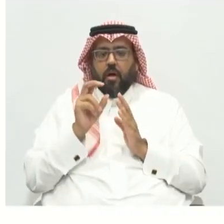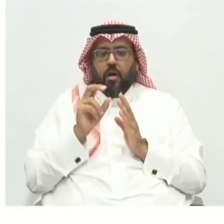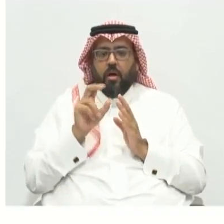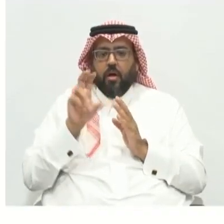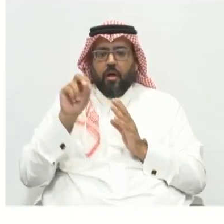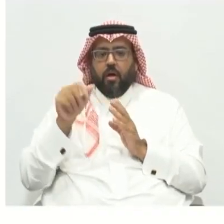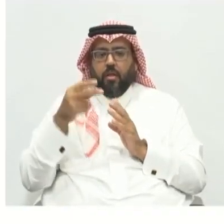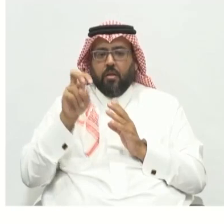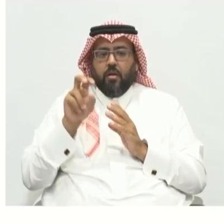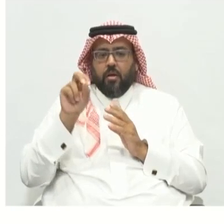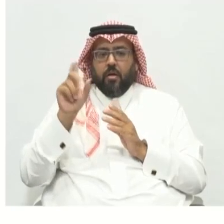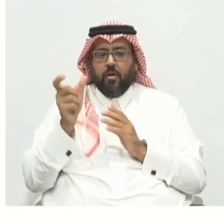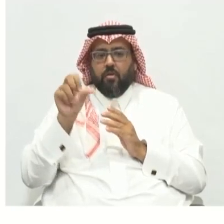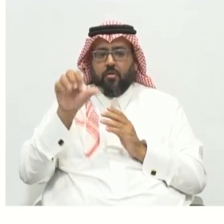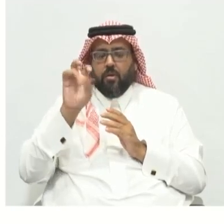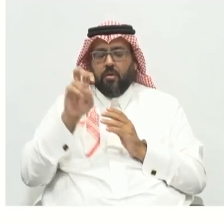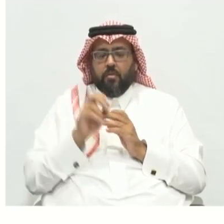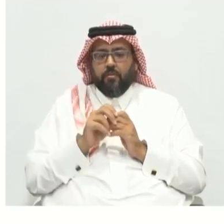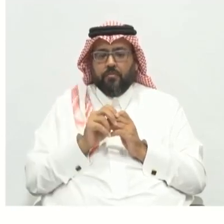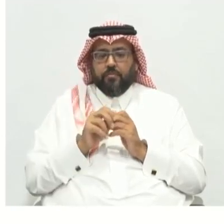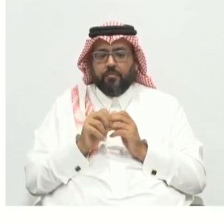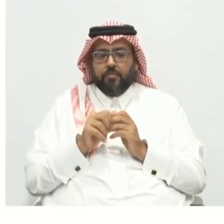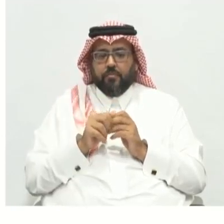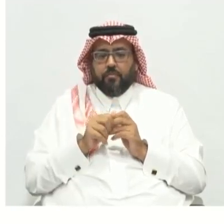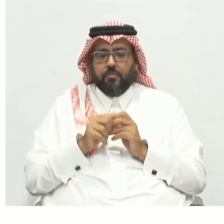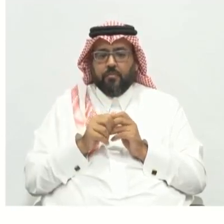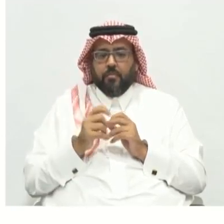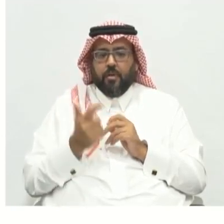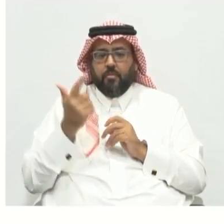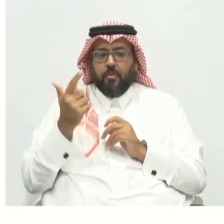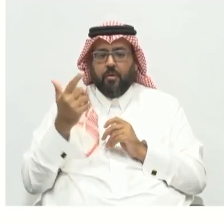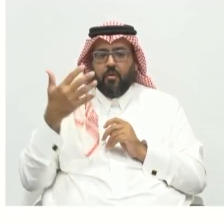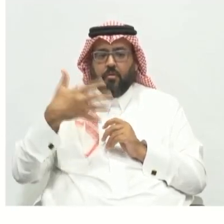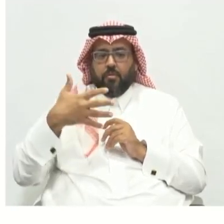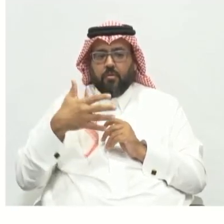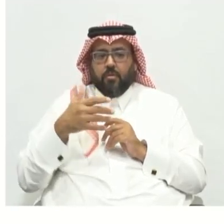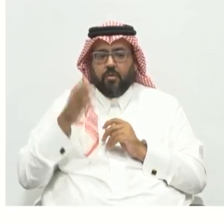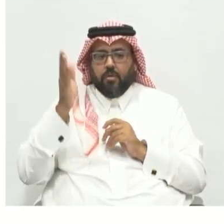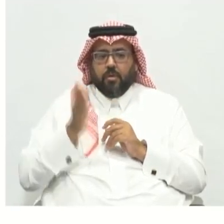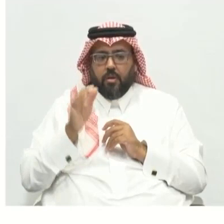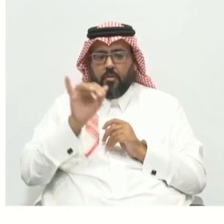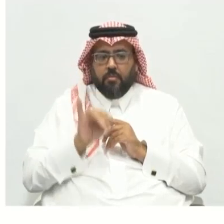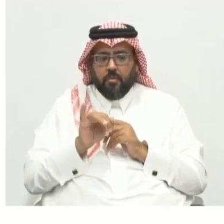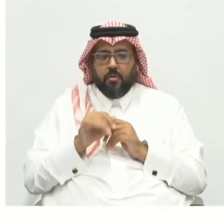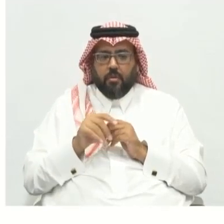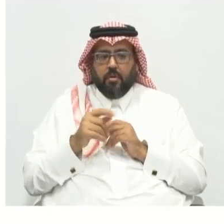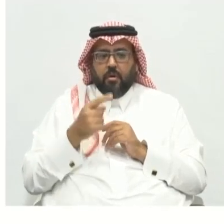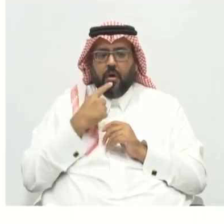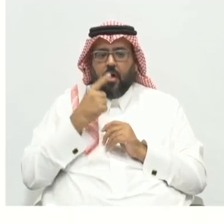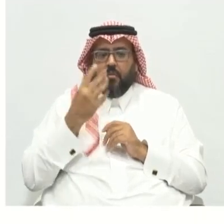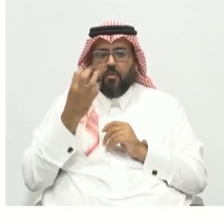نلاحظ هذا المثال نصه الماده ال7 من نظام المرور الصادر بالمرسوم الملكي رقم 85 تقسيم م